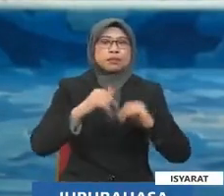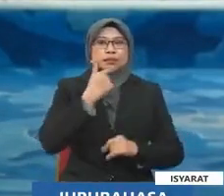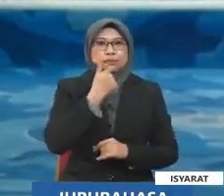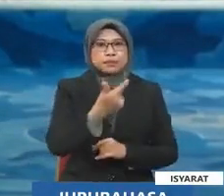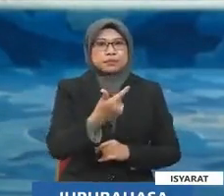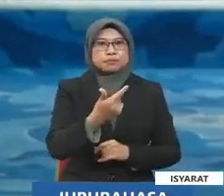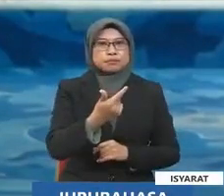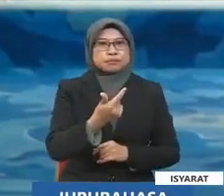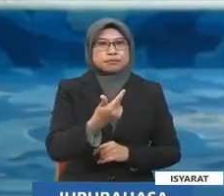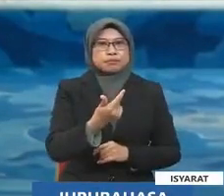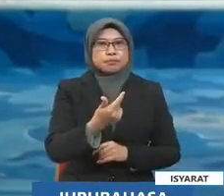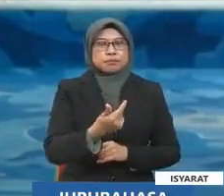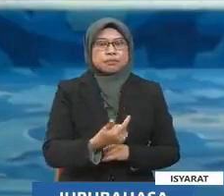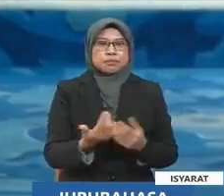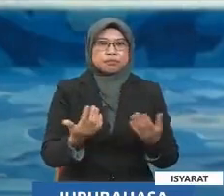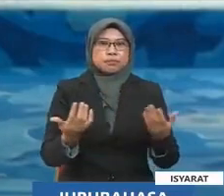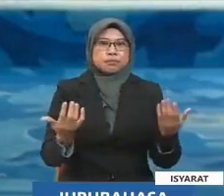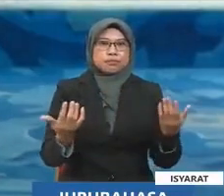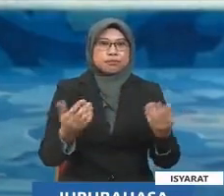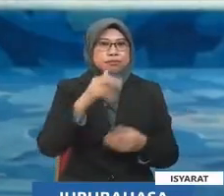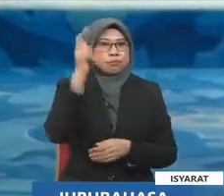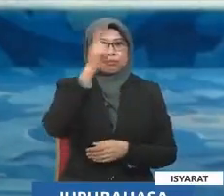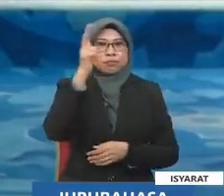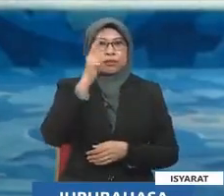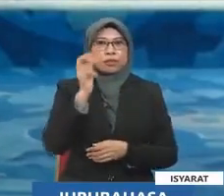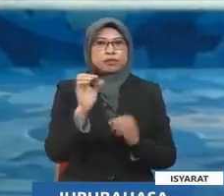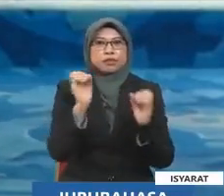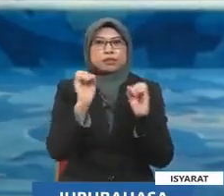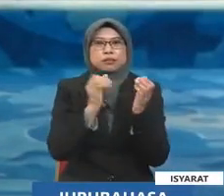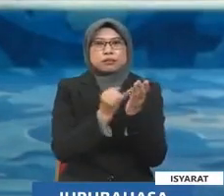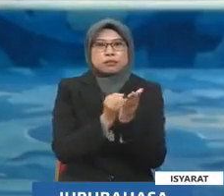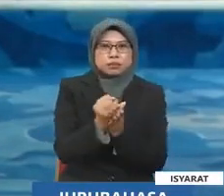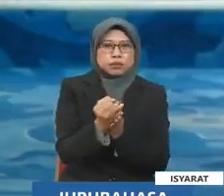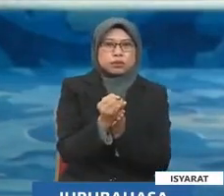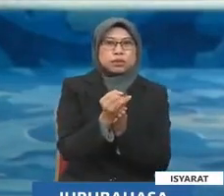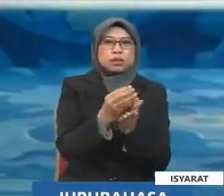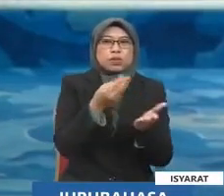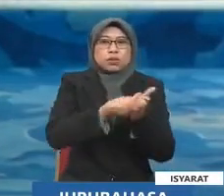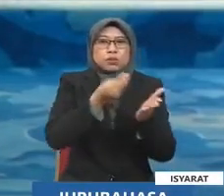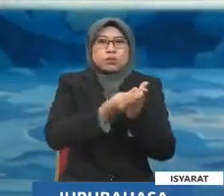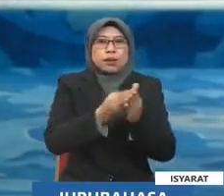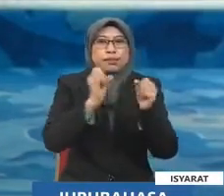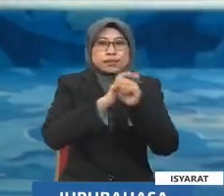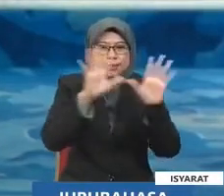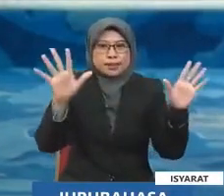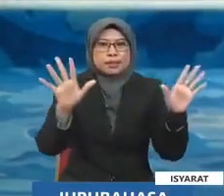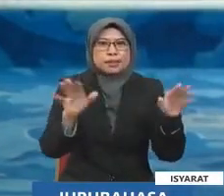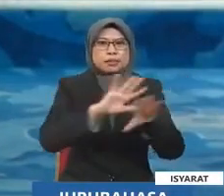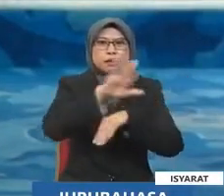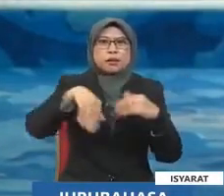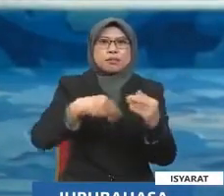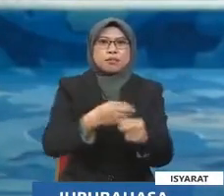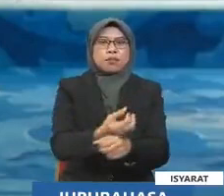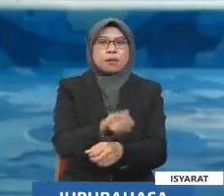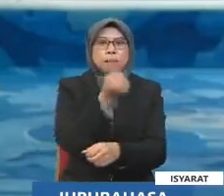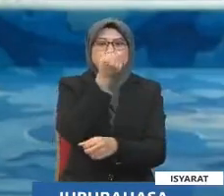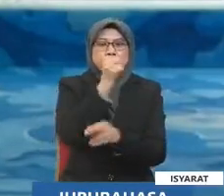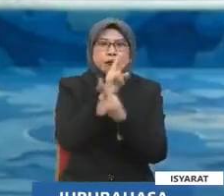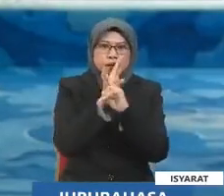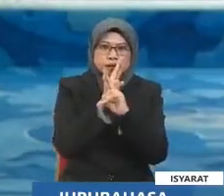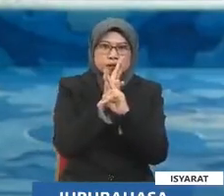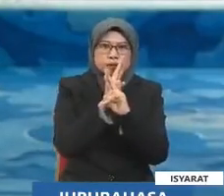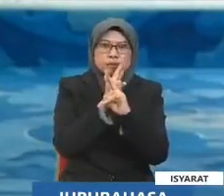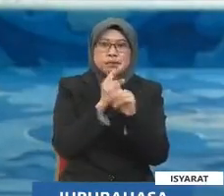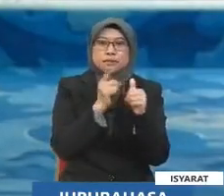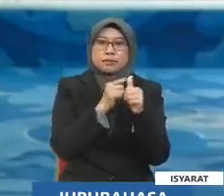lama, tindakan kerajaan tanpa ketelusan, tanpa kos yang jelas, semuanya dirahsiakan. Itu yang pertama.